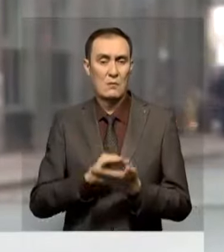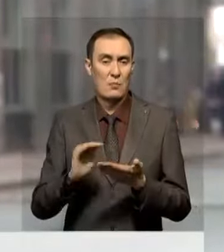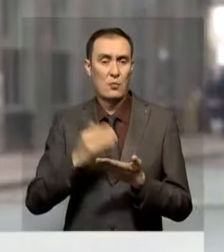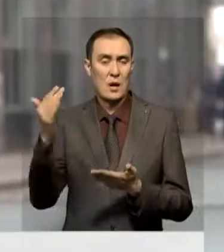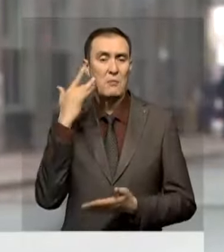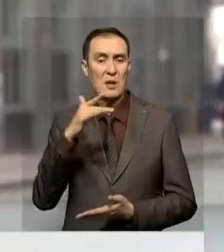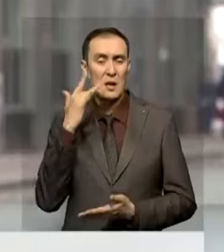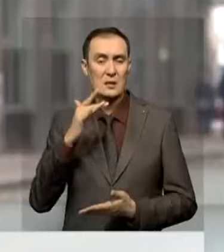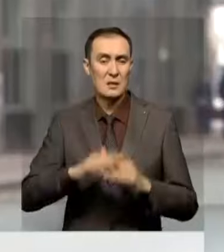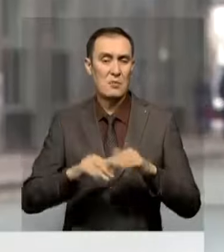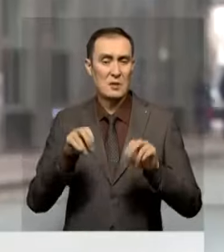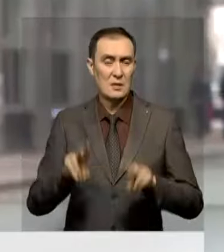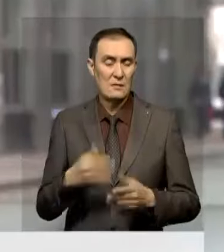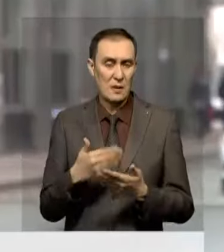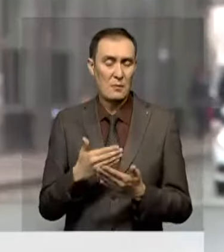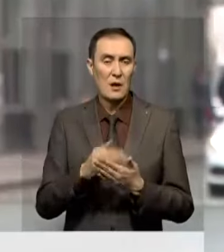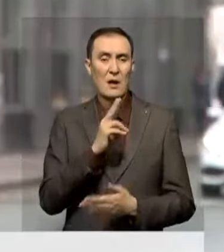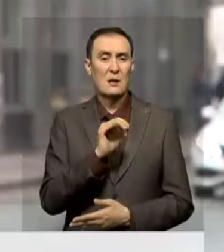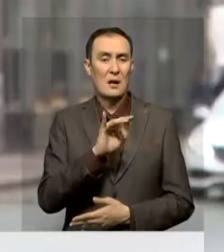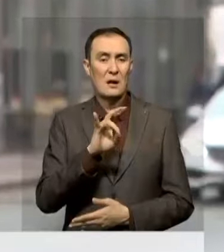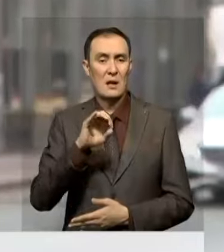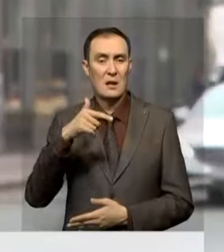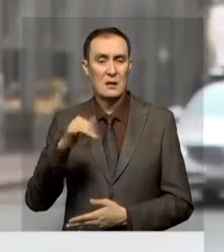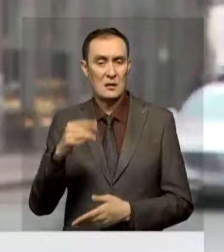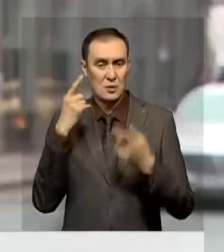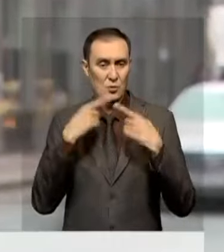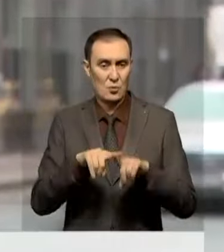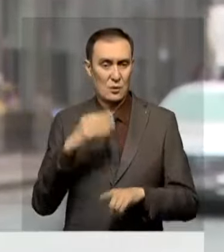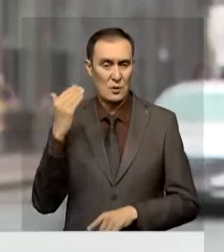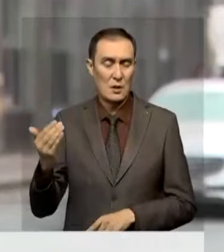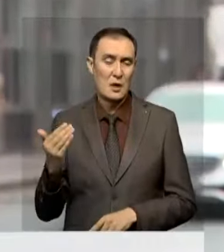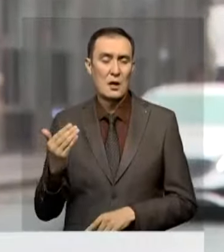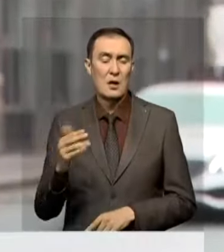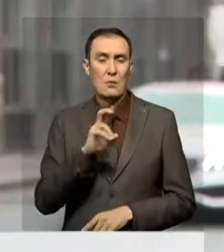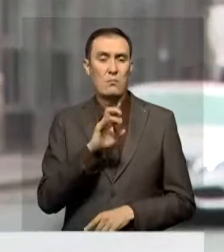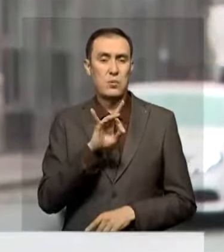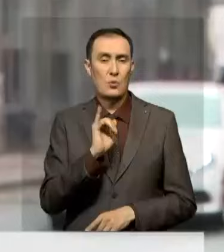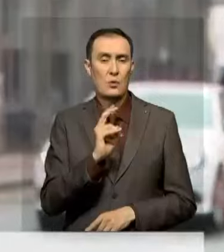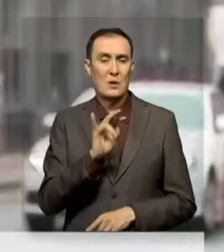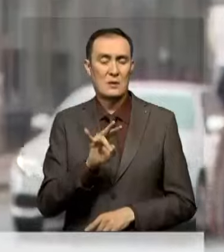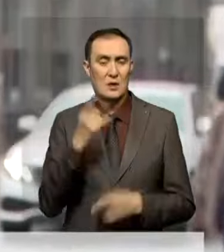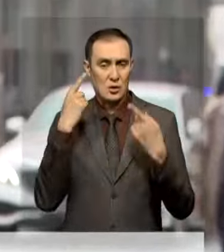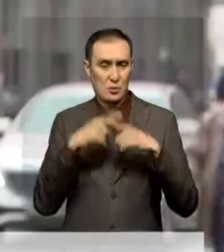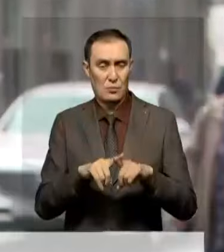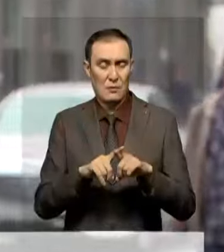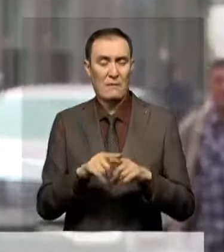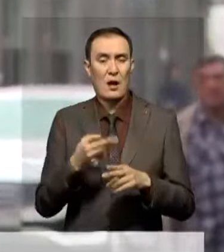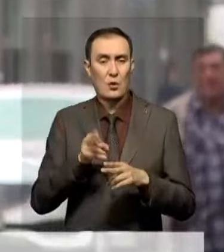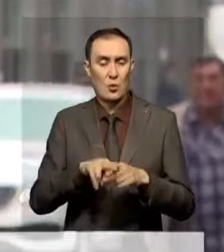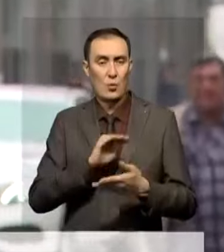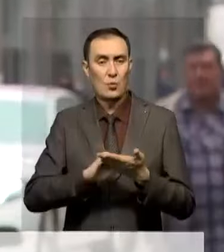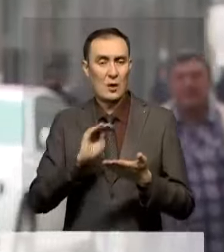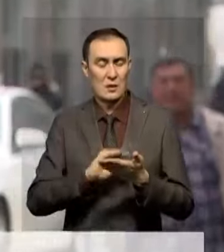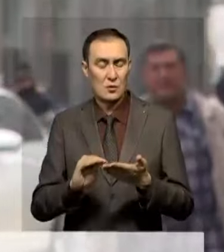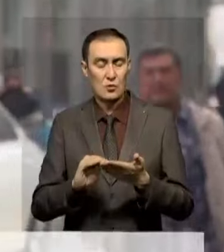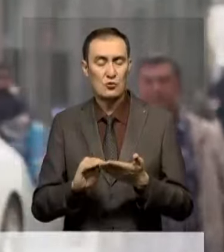американских исследователей, в частности Карнеги института, Брокинского института, которых указывают, что,